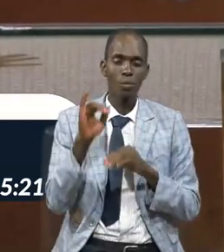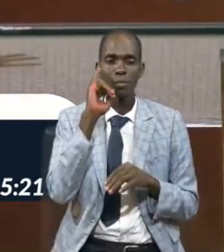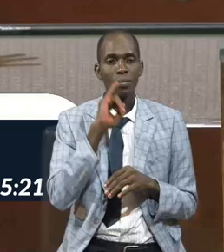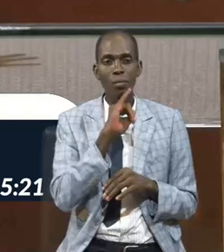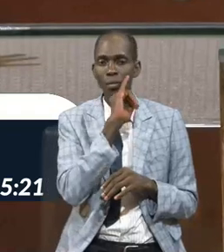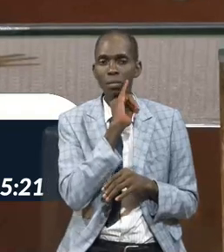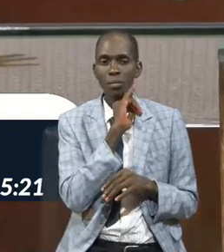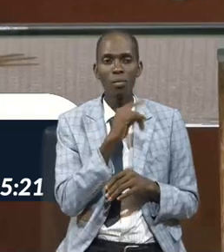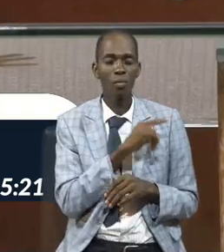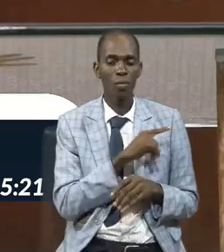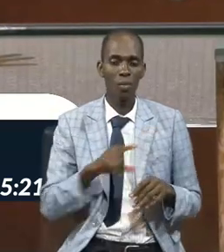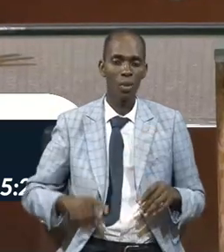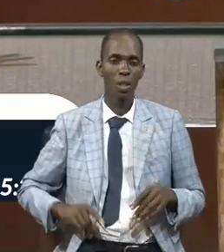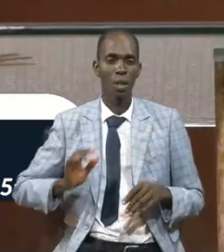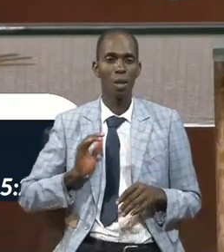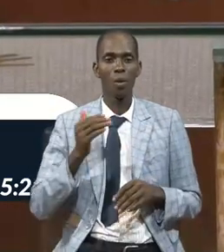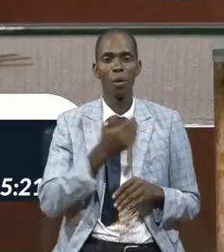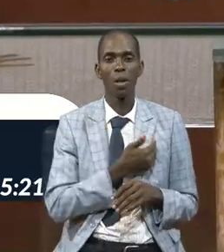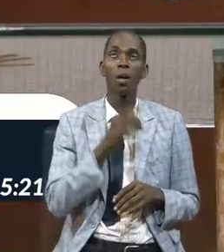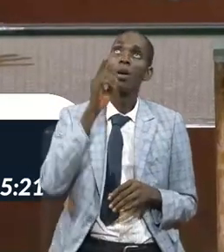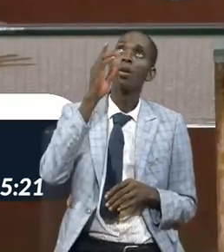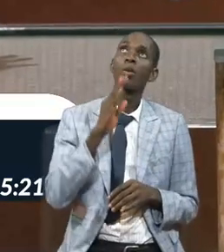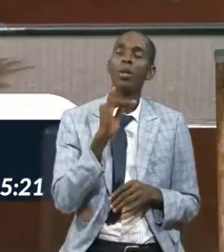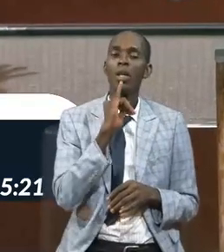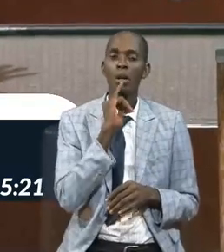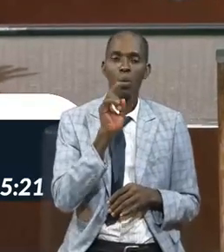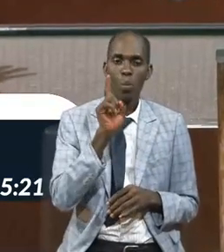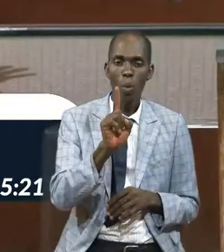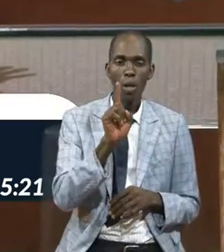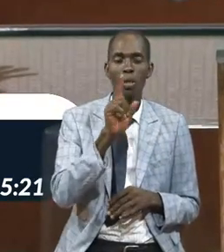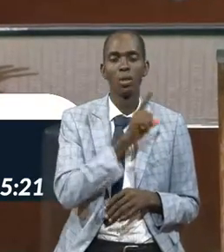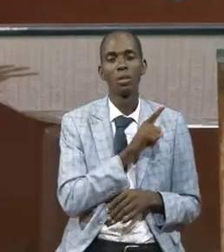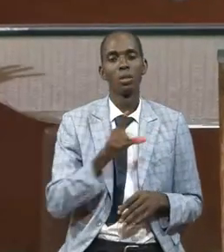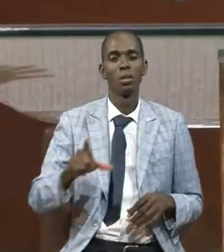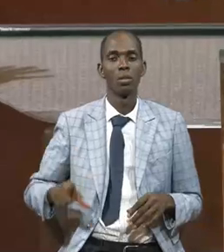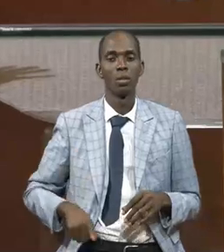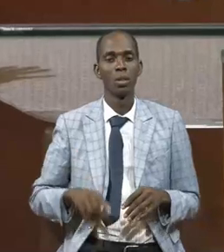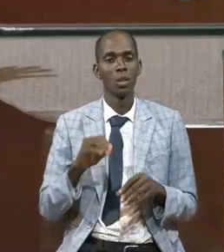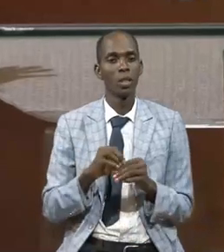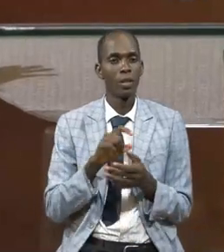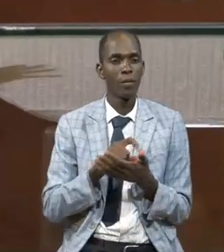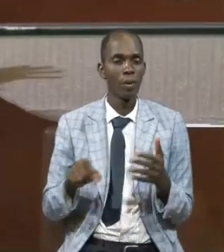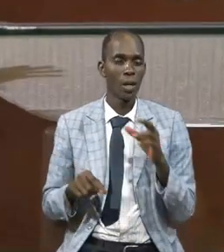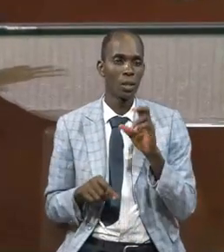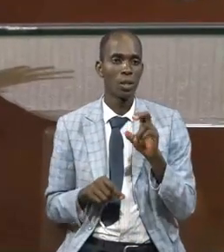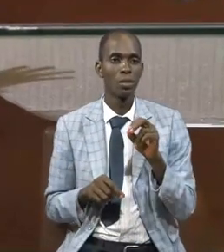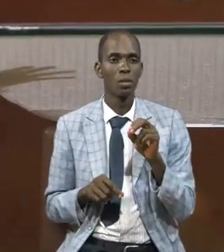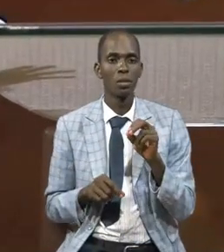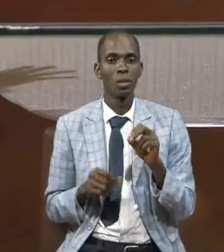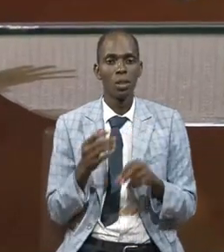le Seigneur, notre Dieu, est l'unique Seigneur. Verset 30.